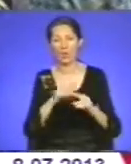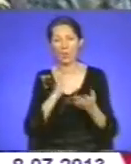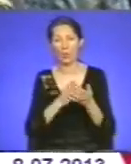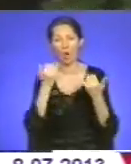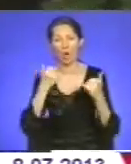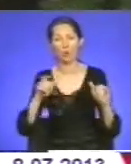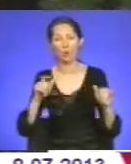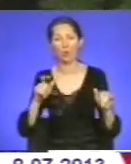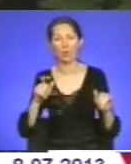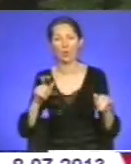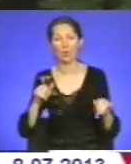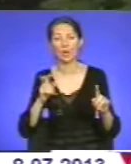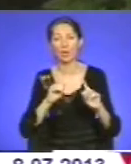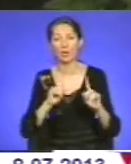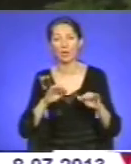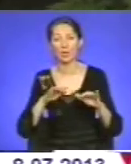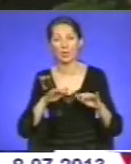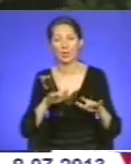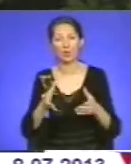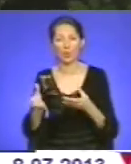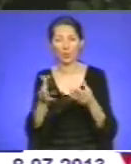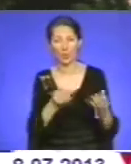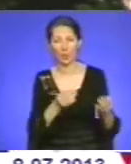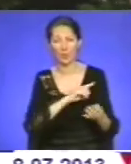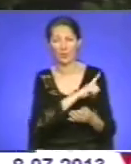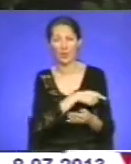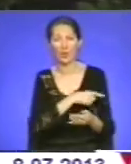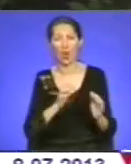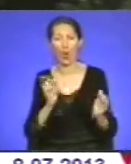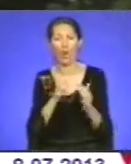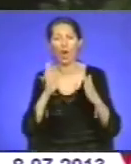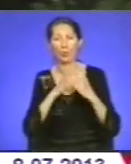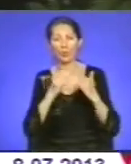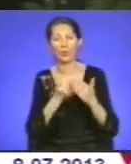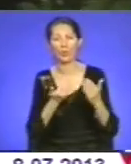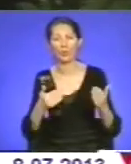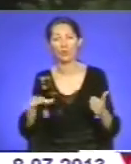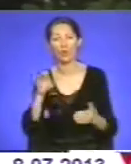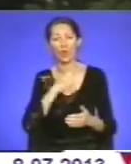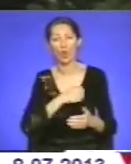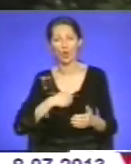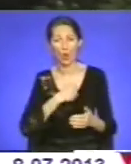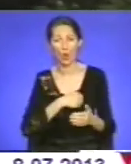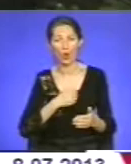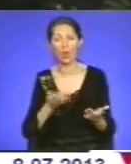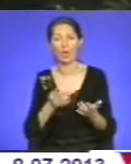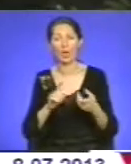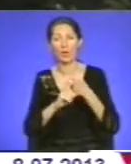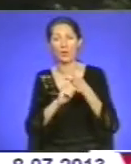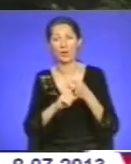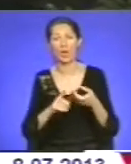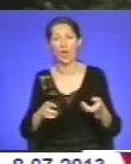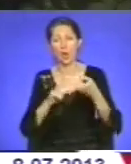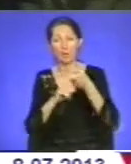злого. Повісимо, буде цілий рік зберігатися. А де вішати будете? Де його треба вішати? Вішати треба у приходи.